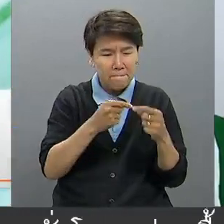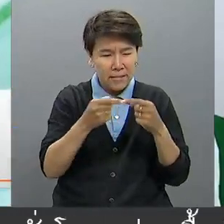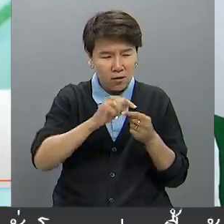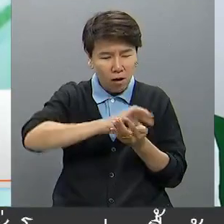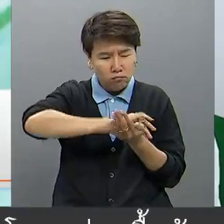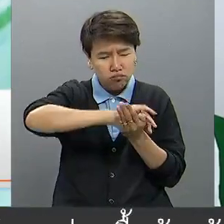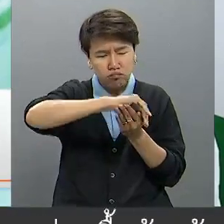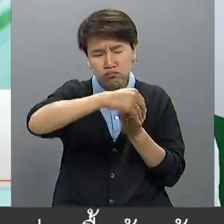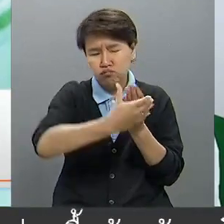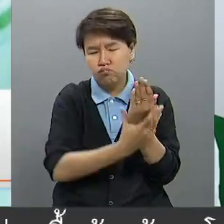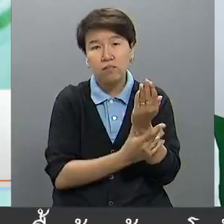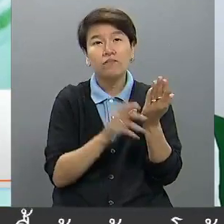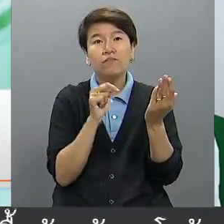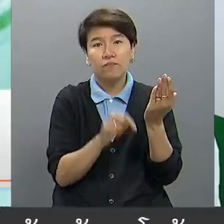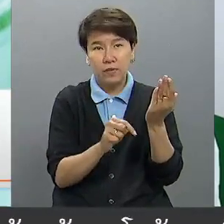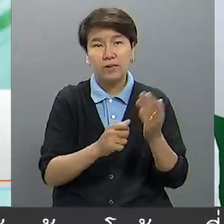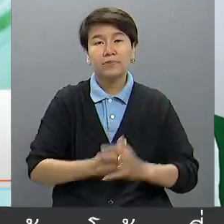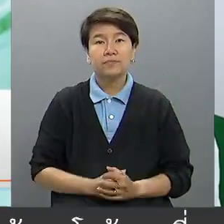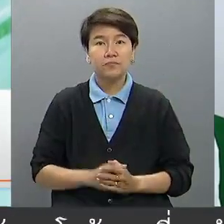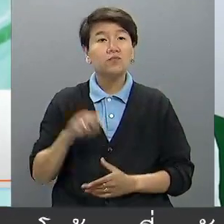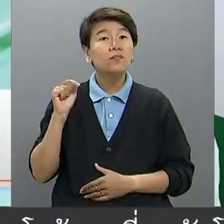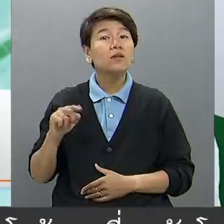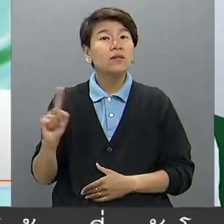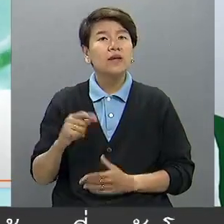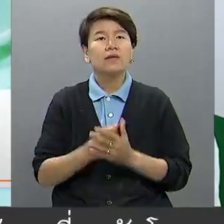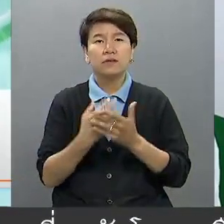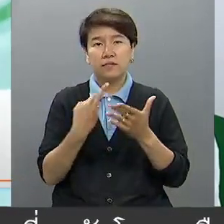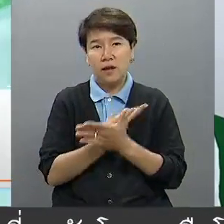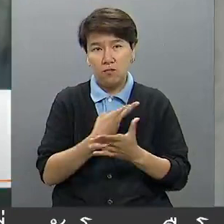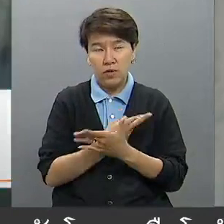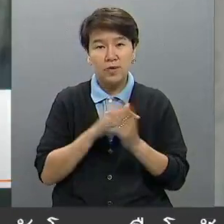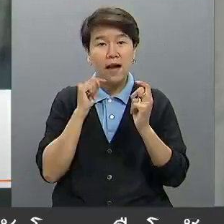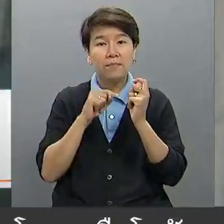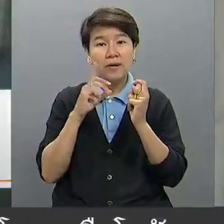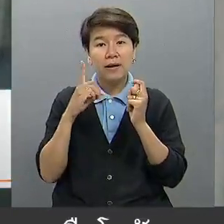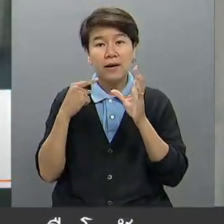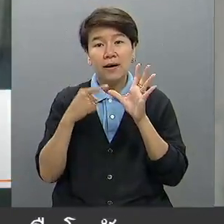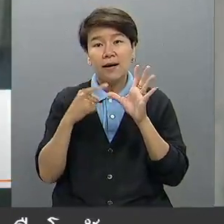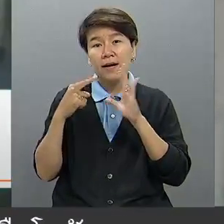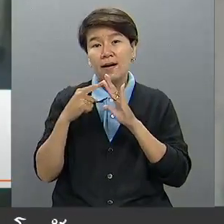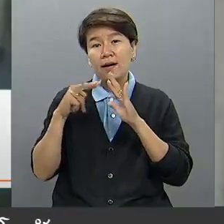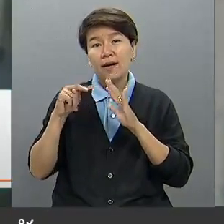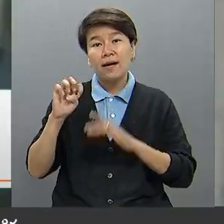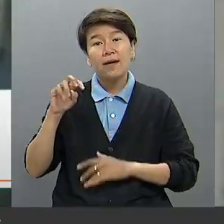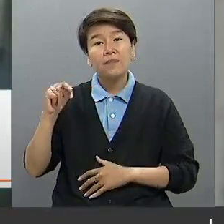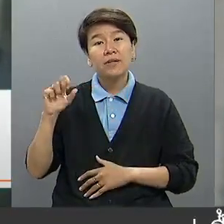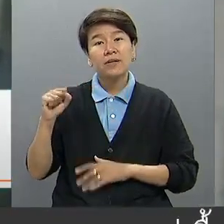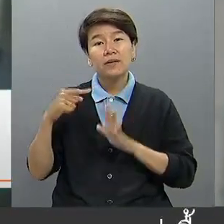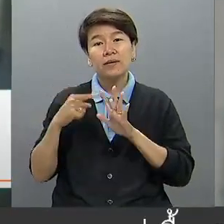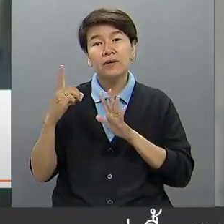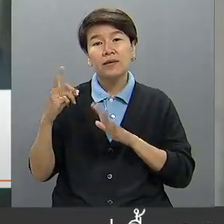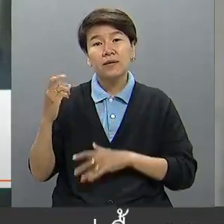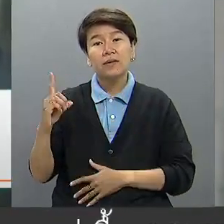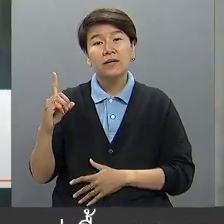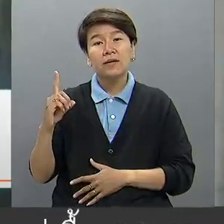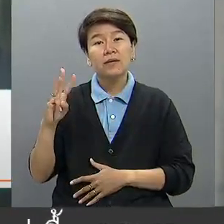ำบลท่านัดอำเภอดำเนินสะดวกจังหวัดราชบุรีครับที่ได้รับการคัดเลือกให้เป็น1ใน5สินค้าเกษตรกร